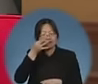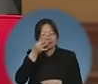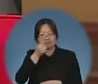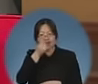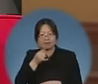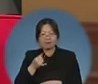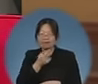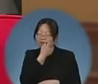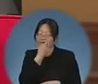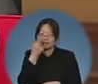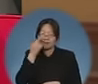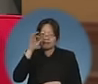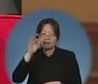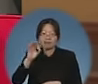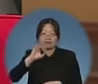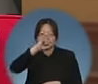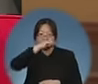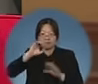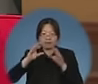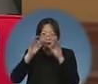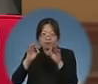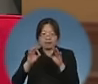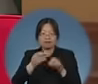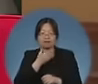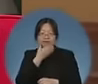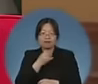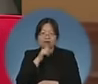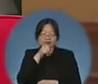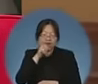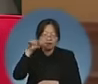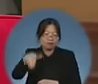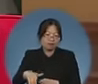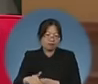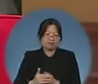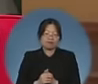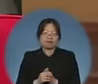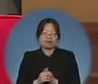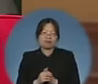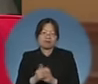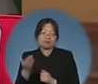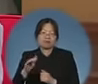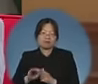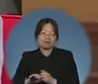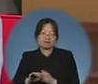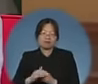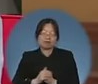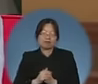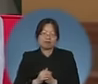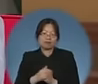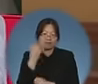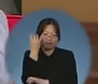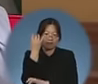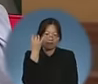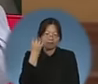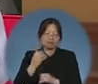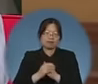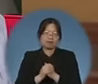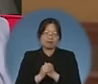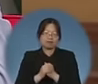보여주는 증거가 아프리카 국가들은 해피니스가 굉장히 낮아요. 행복이. 행복도가. 근데 그게 이제